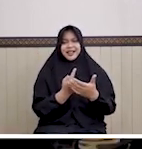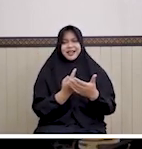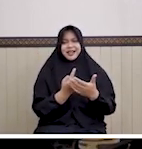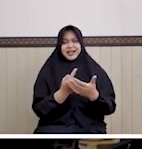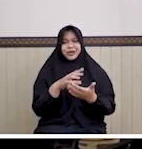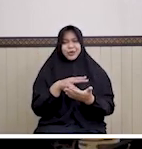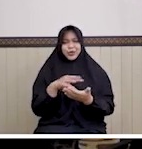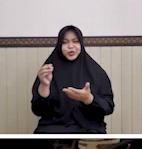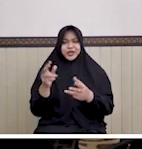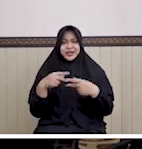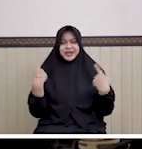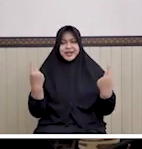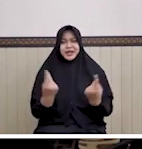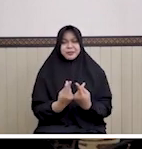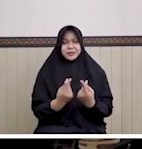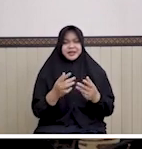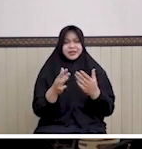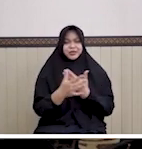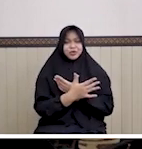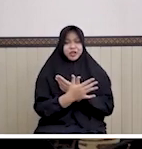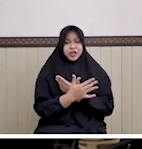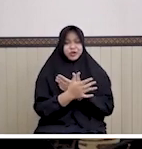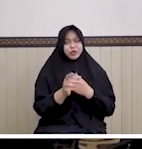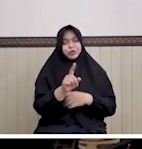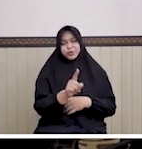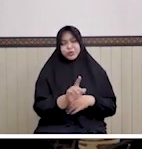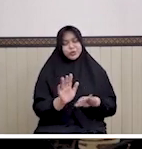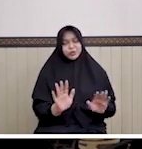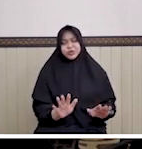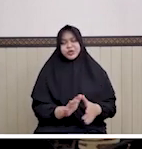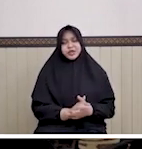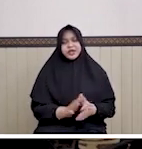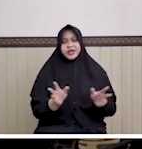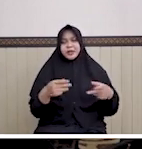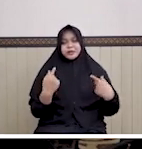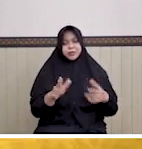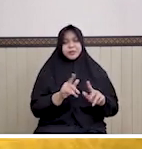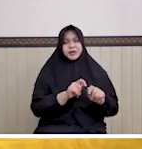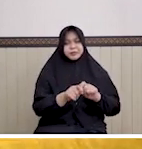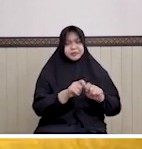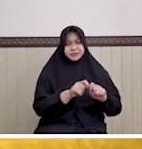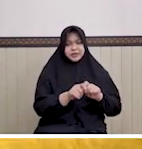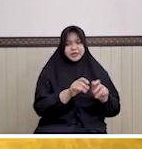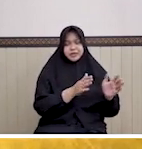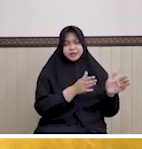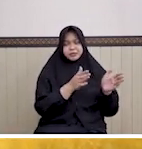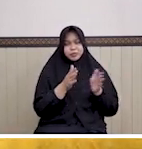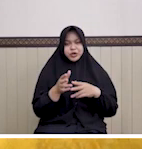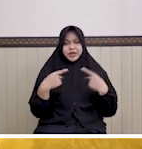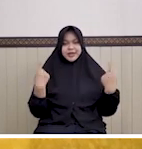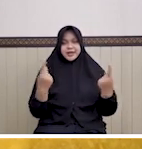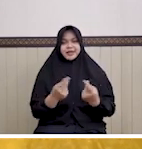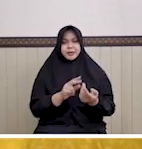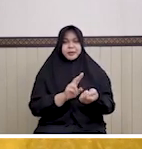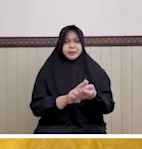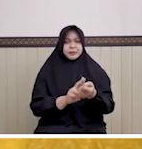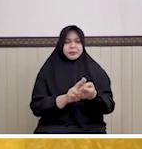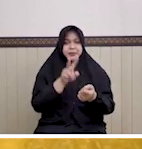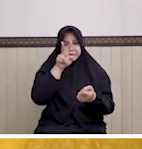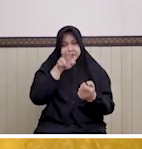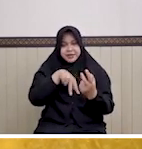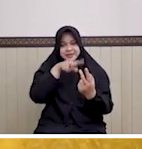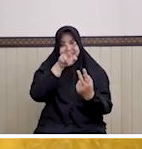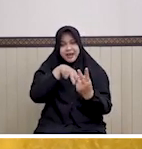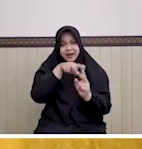ke di Gunungkidul Gunungkidul dulu kita sudah sudah pernah bikin kemudian kita kalau pemeriksaan itu kan